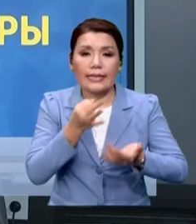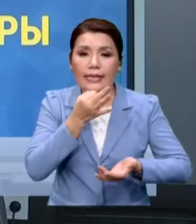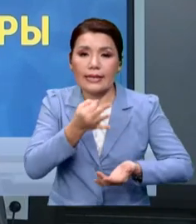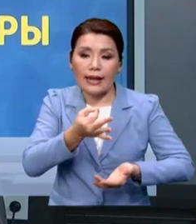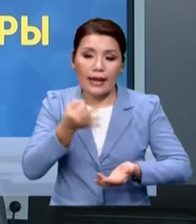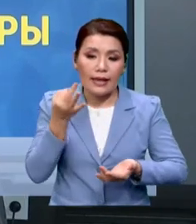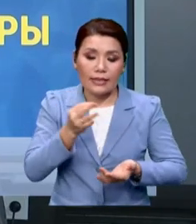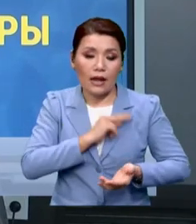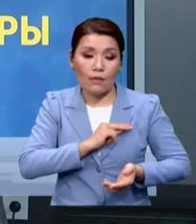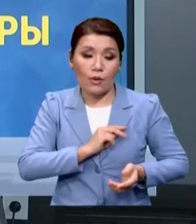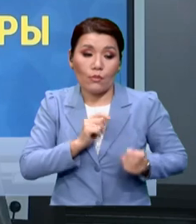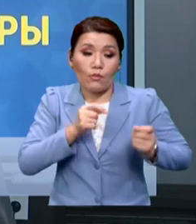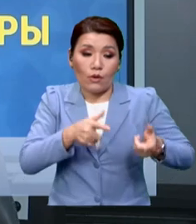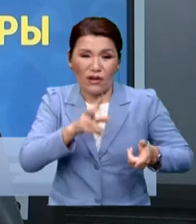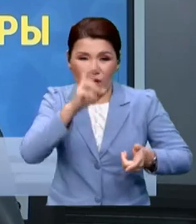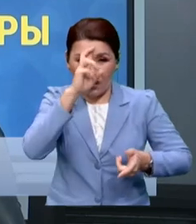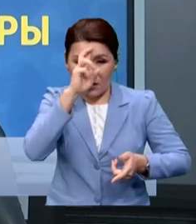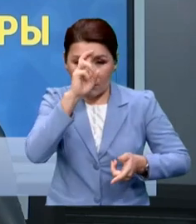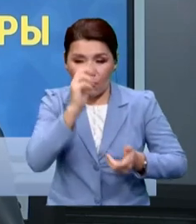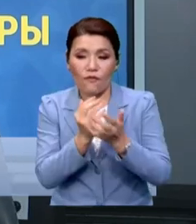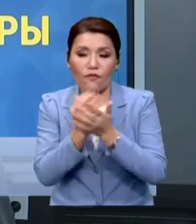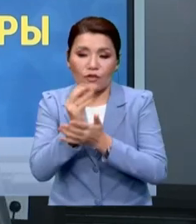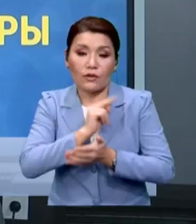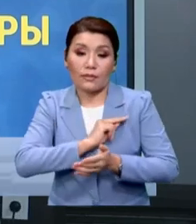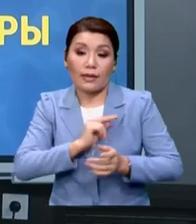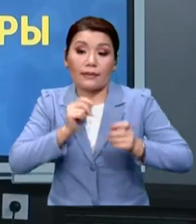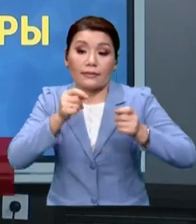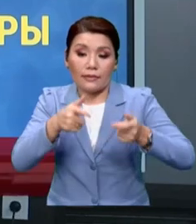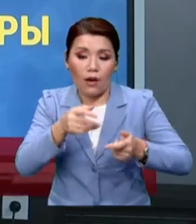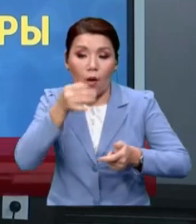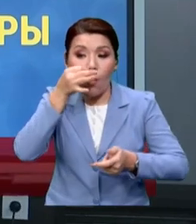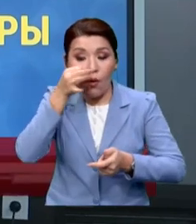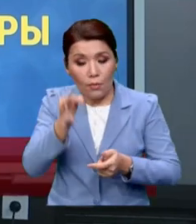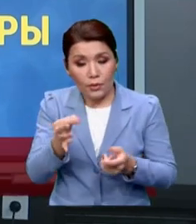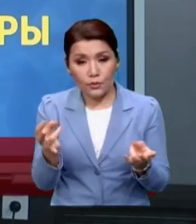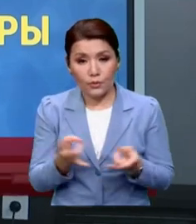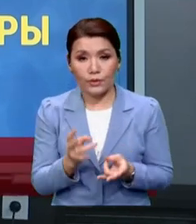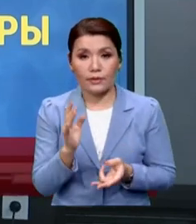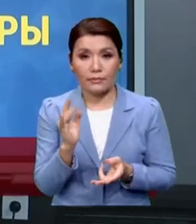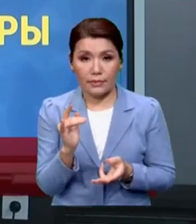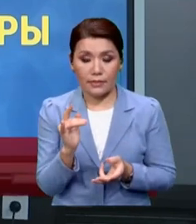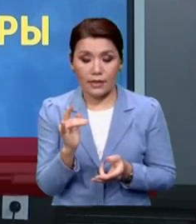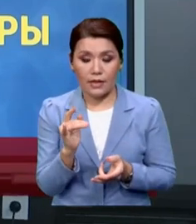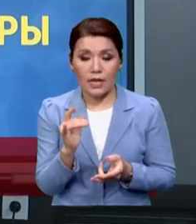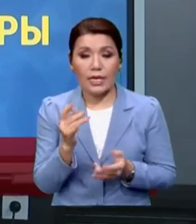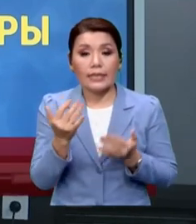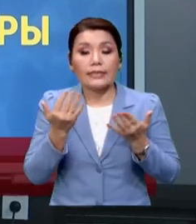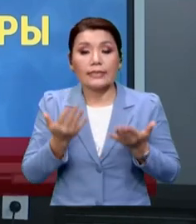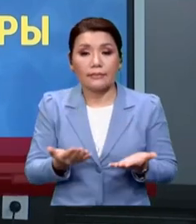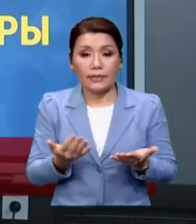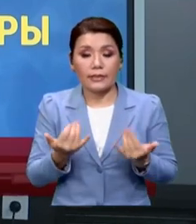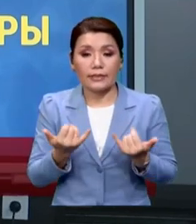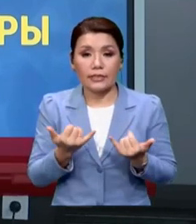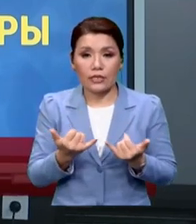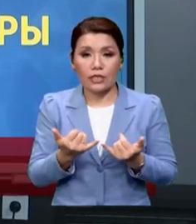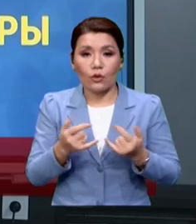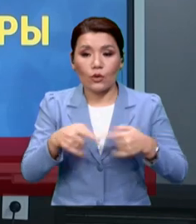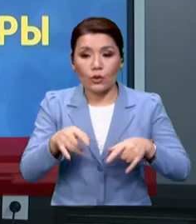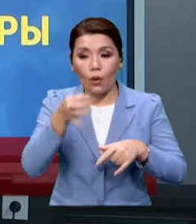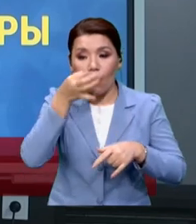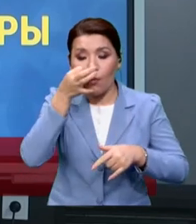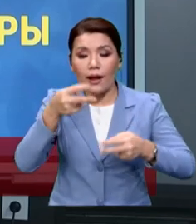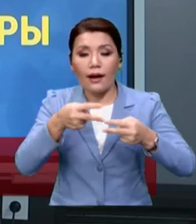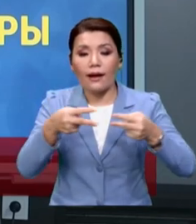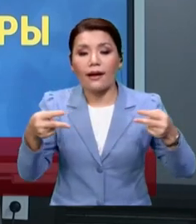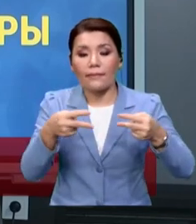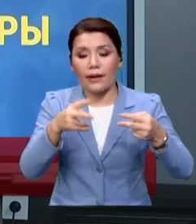для трудоустройства на государственную службу на высокие позиции требовался какой-то опыт государственной службы, то теперь функциональный опыт, он приравнен